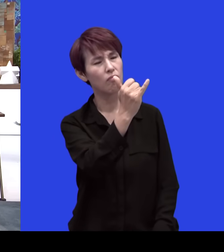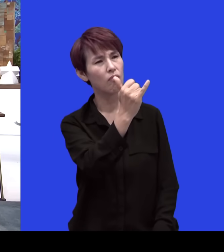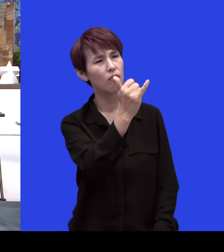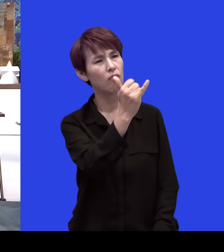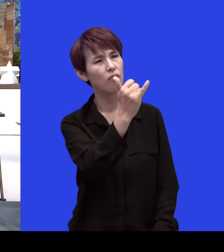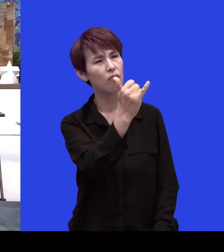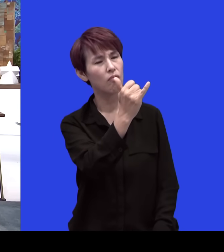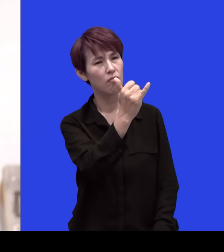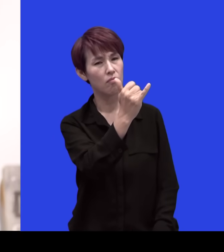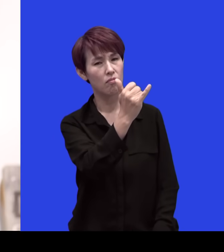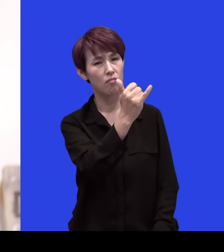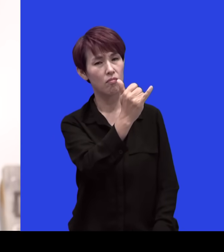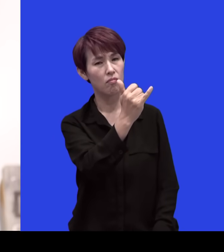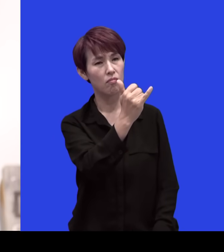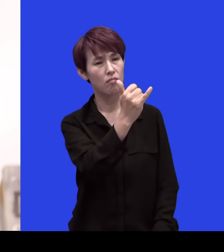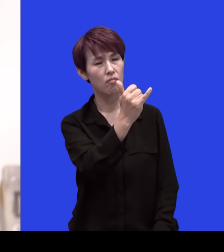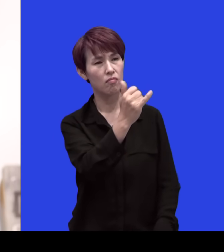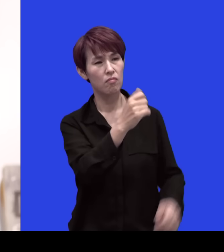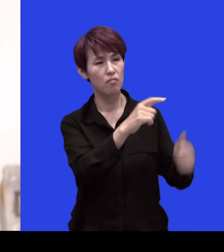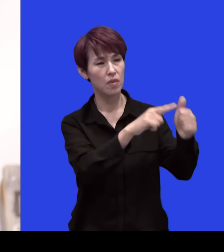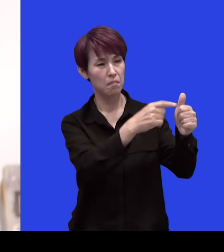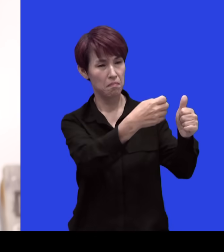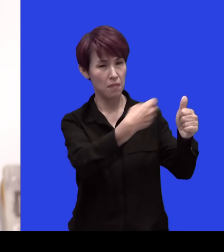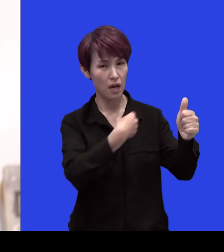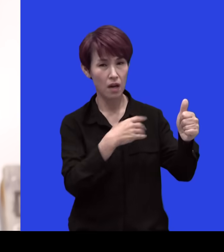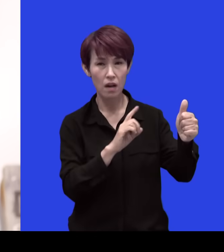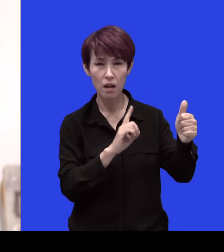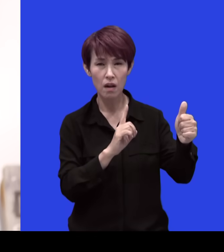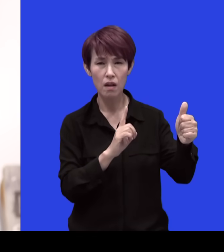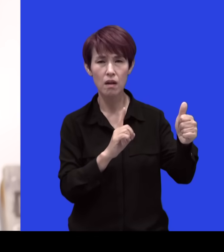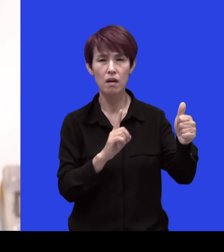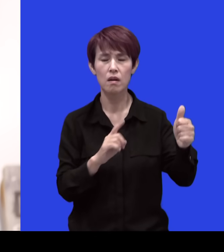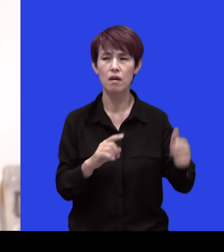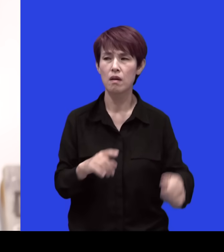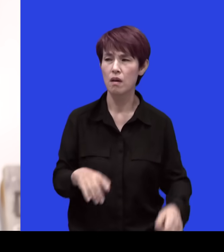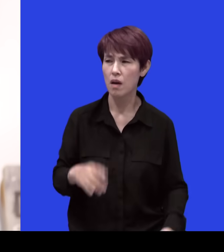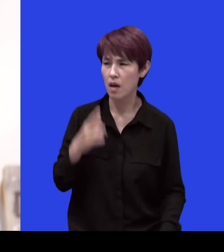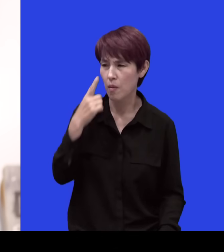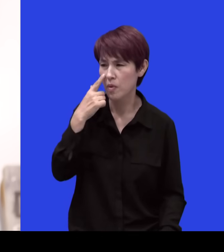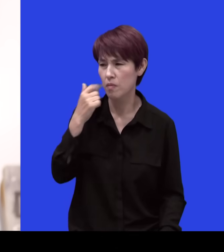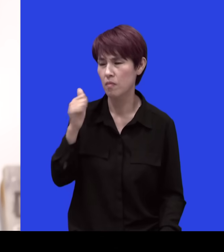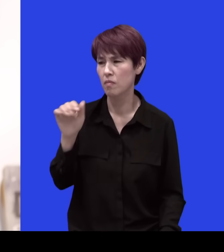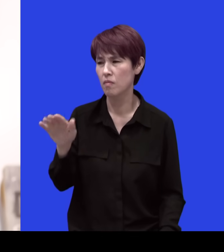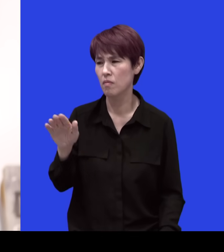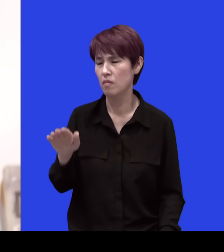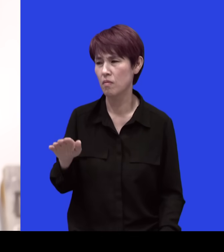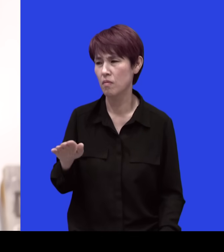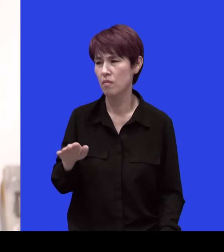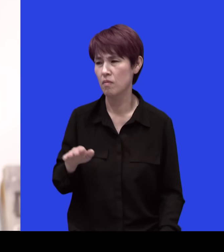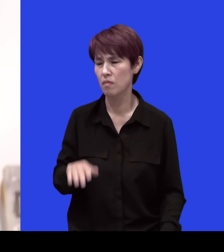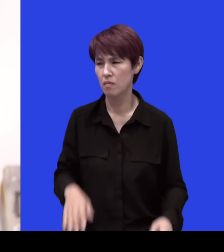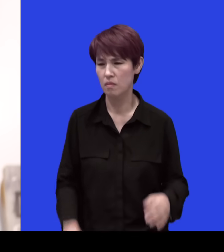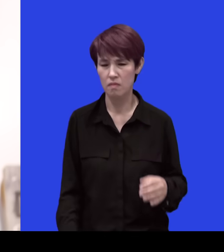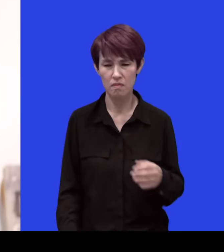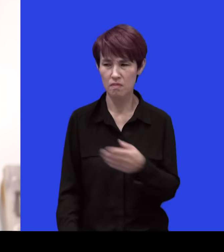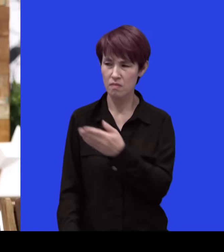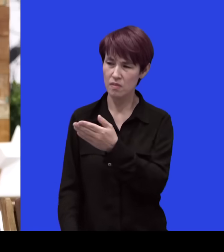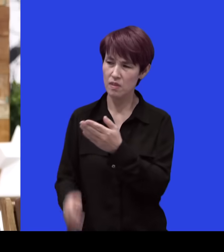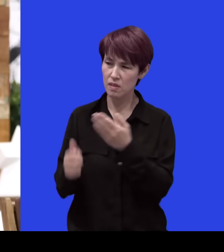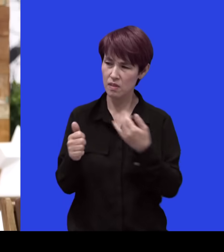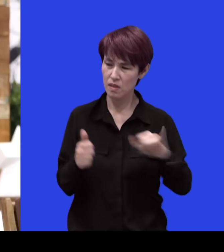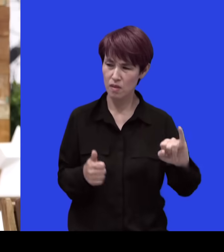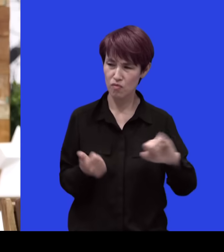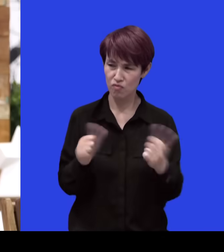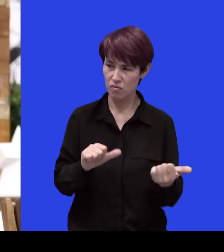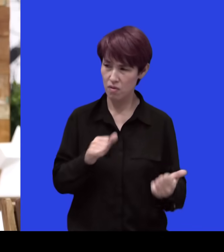사위한테 전화하니까 사위가 떨리는 목소리로 아버님 은경이 죽은 거 아세요?